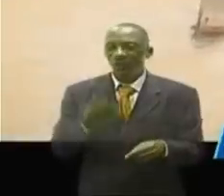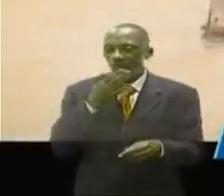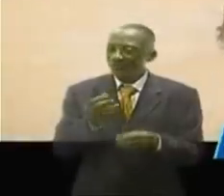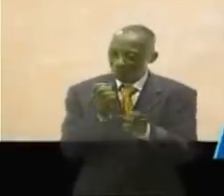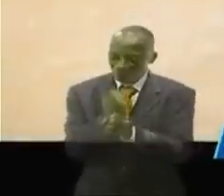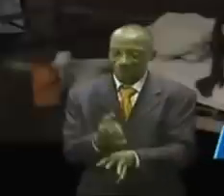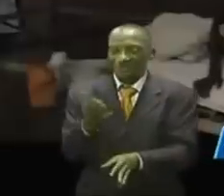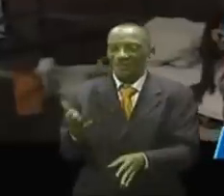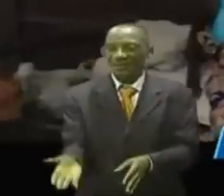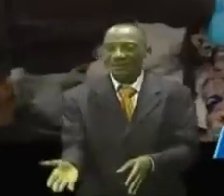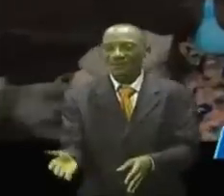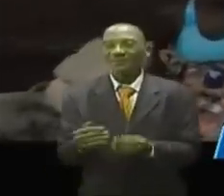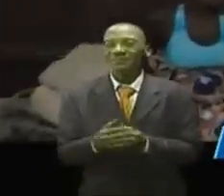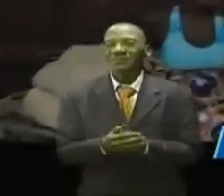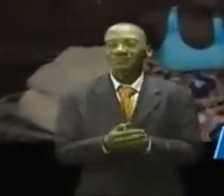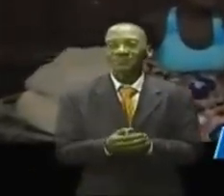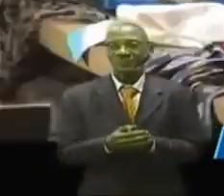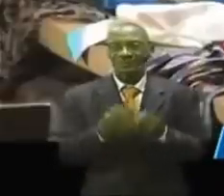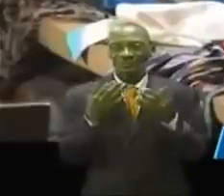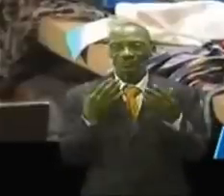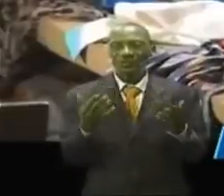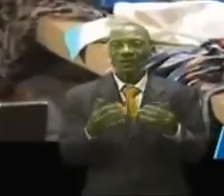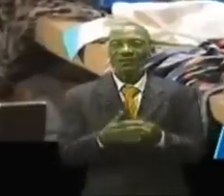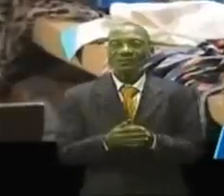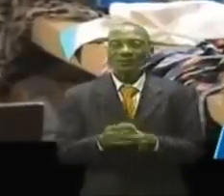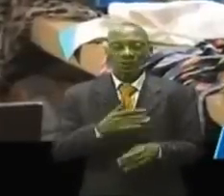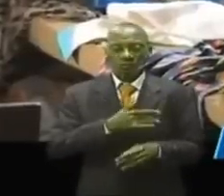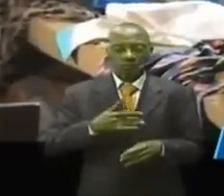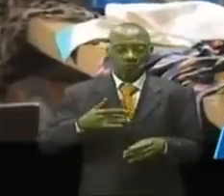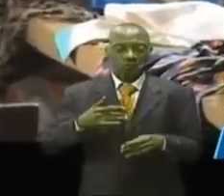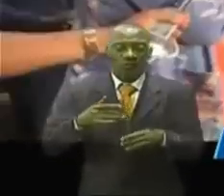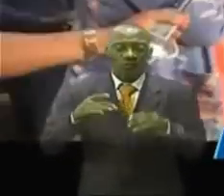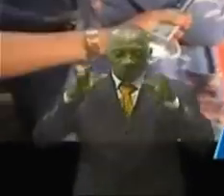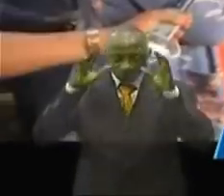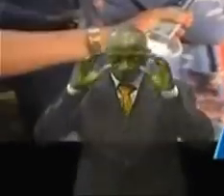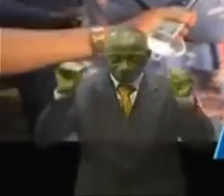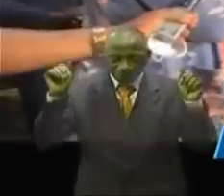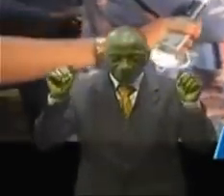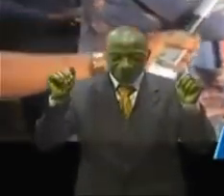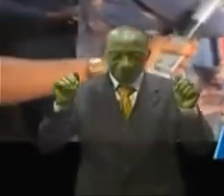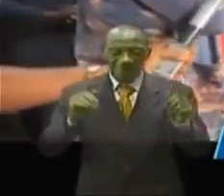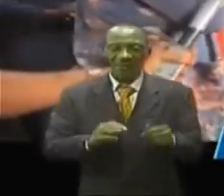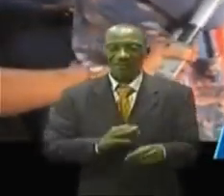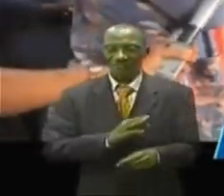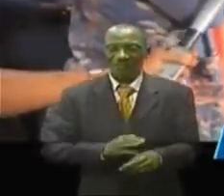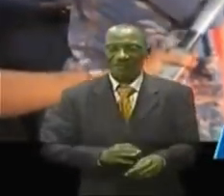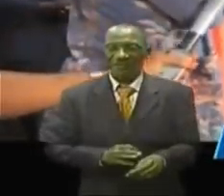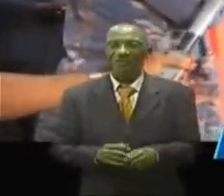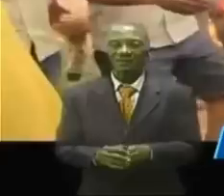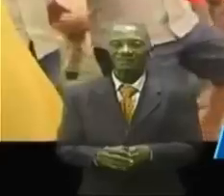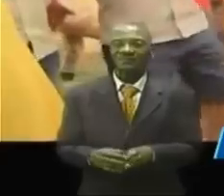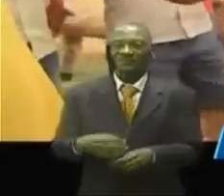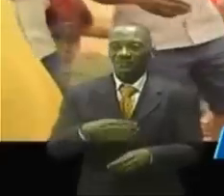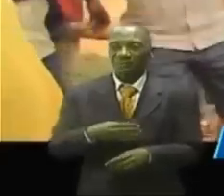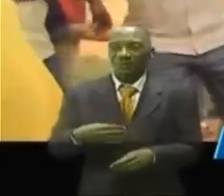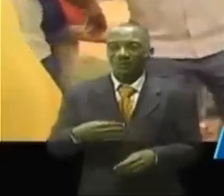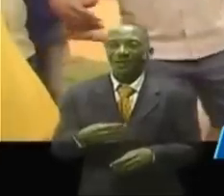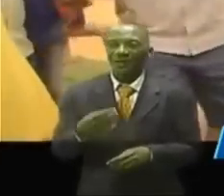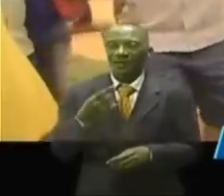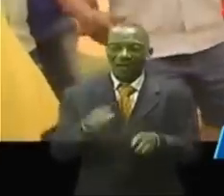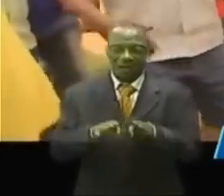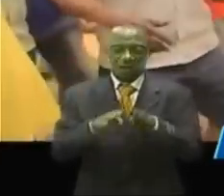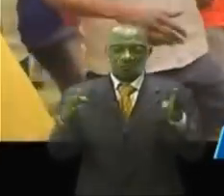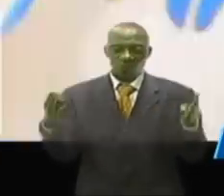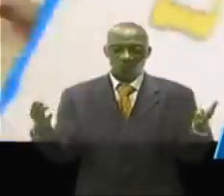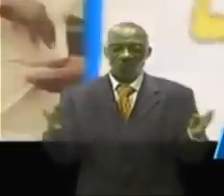Dans l'ancien bâtiment, la patronne du plan, au nom du chef de l'État, a soldé les frais d'hospitalisation des malades. Dans toutes les